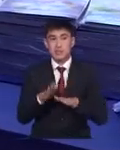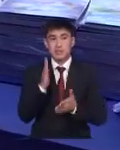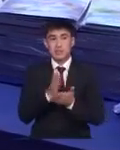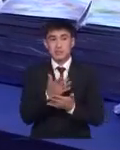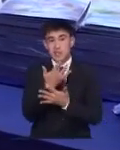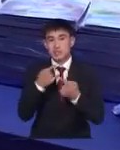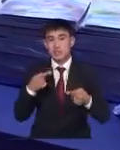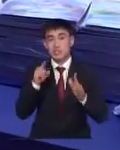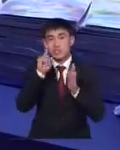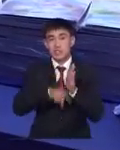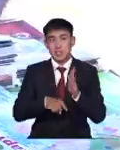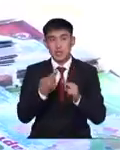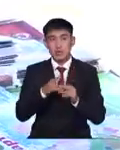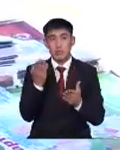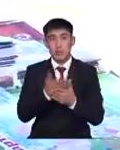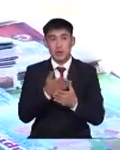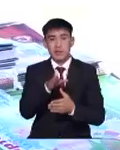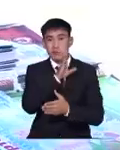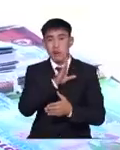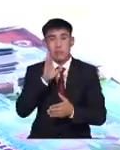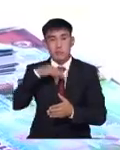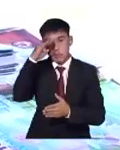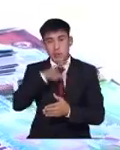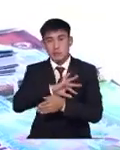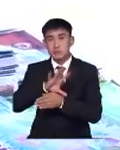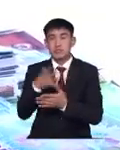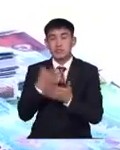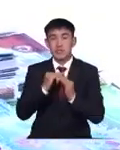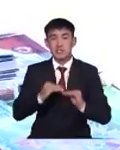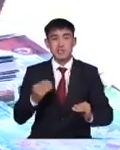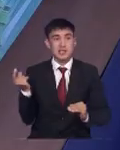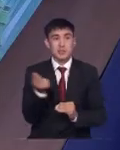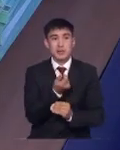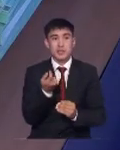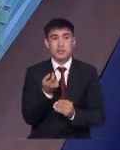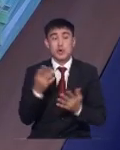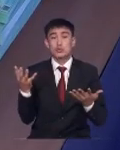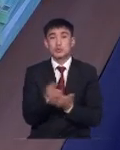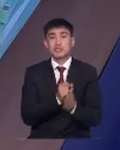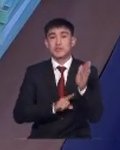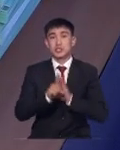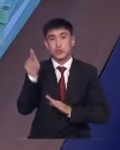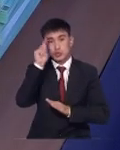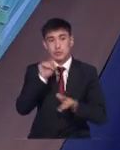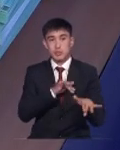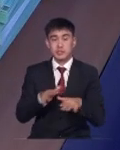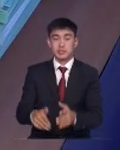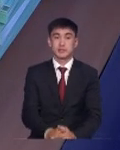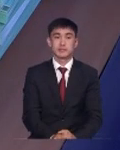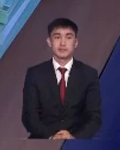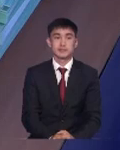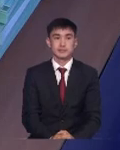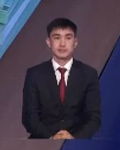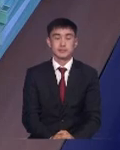предлагаются различные скидки, которые помогают мамам и папам обеспечить своих детей всем необходимым для успешного начала учебного процесса.